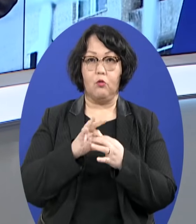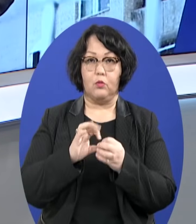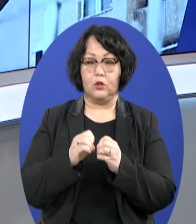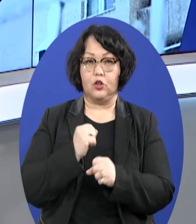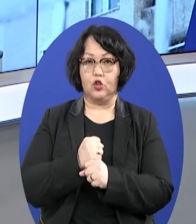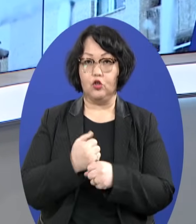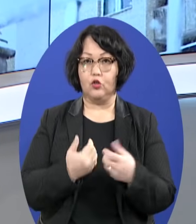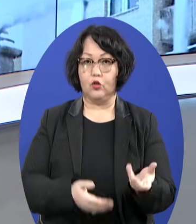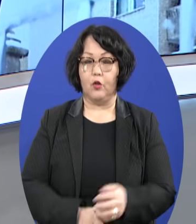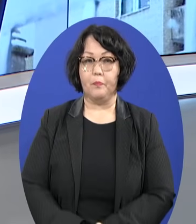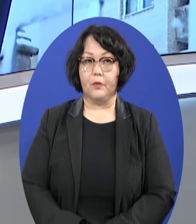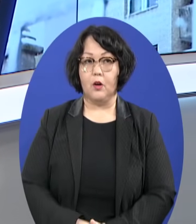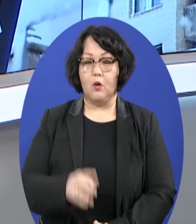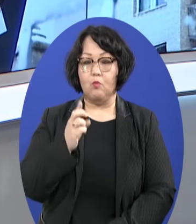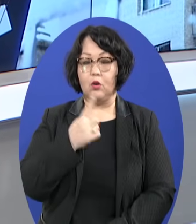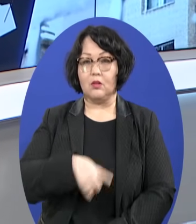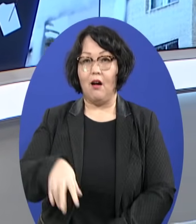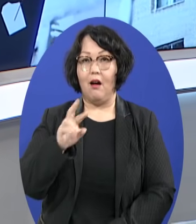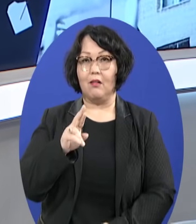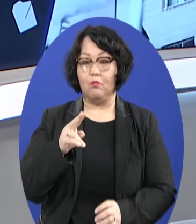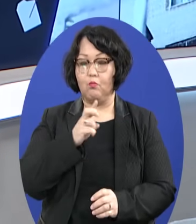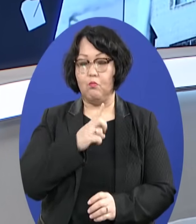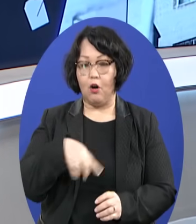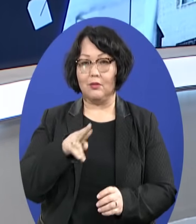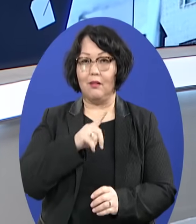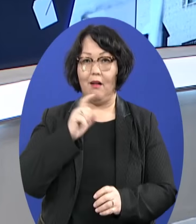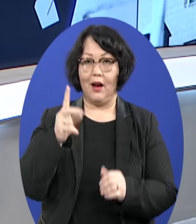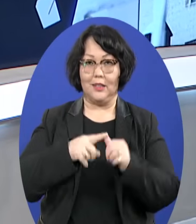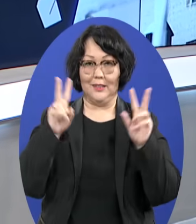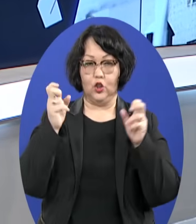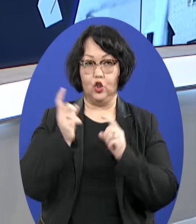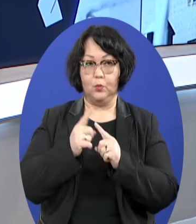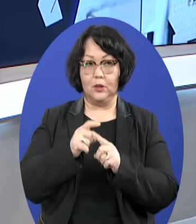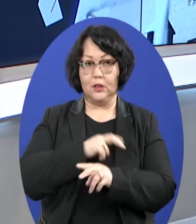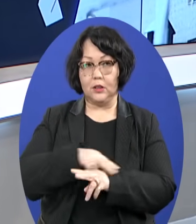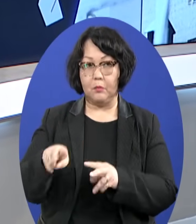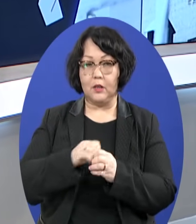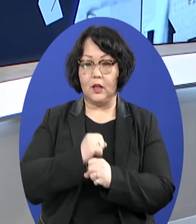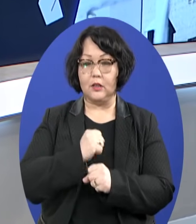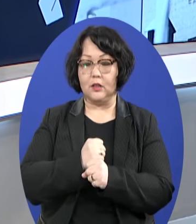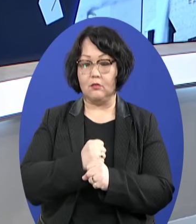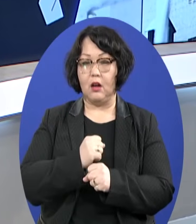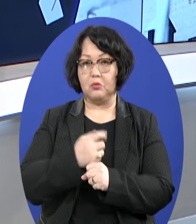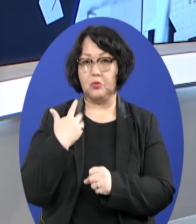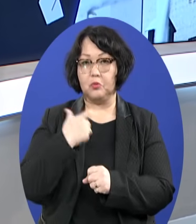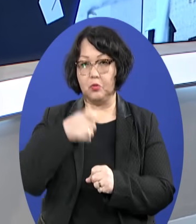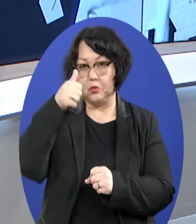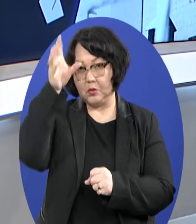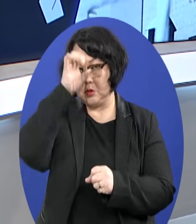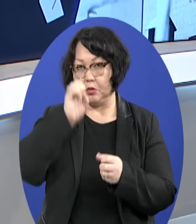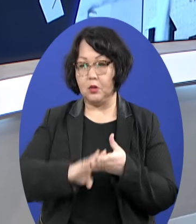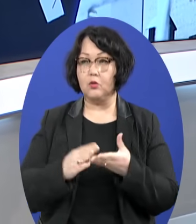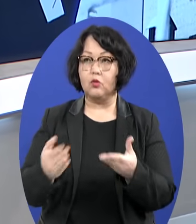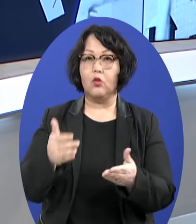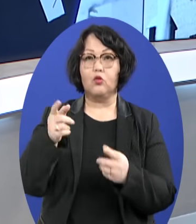бүрдэнэ. Богдхан төмөр зам төслийг хэрэгжүүлэх ажлын явцын талаар ажлын эсхийн гишүүд Монгол Улсын ерөнхий сайдад танилцууллаа. Энэ төслөөр баригдах